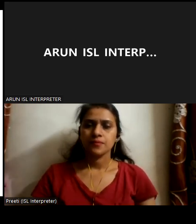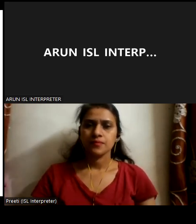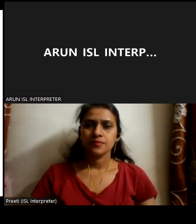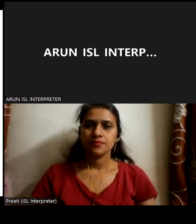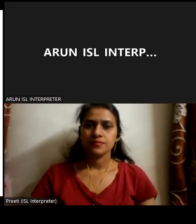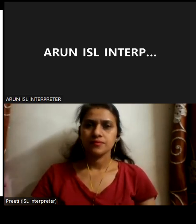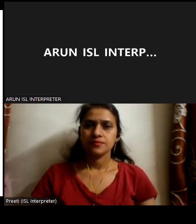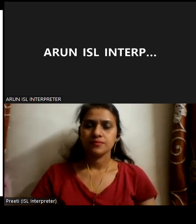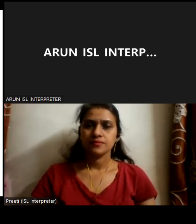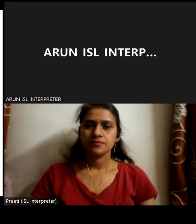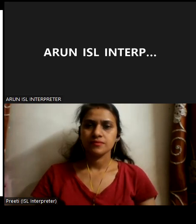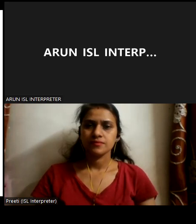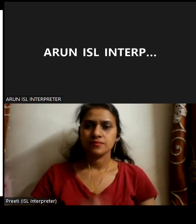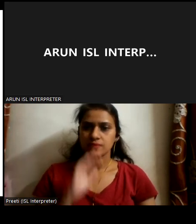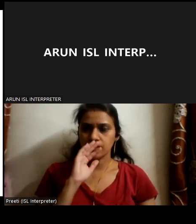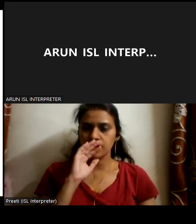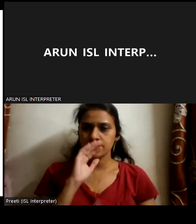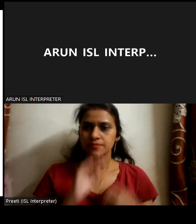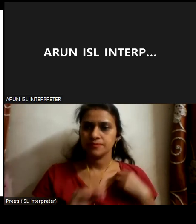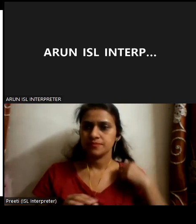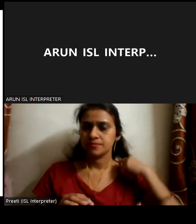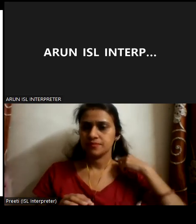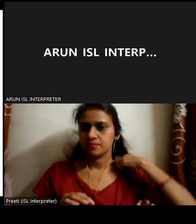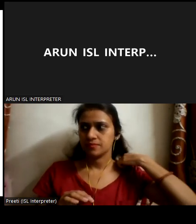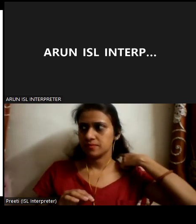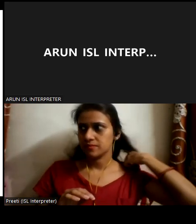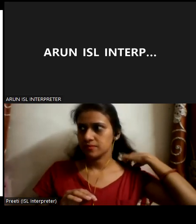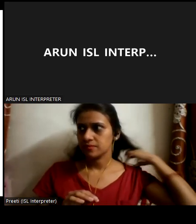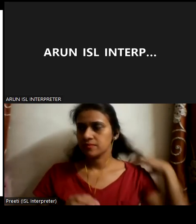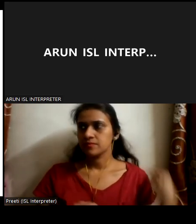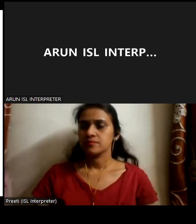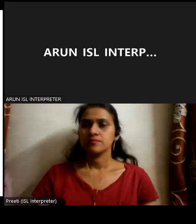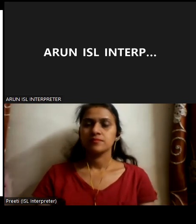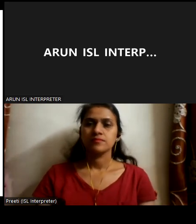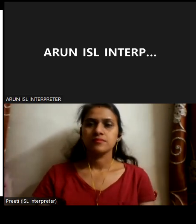शुड वी प्रोसीड अहेड? यस सर, क्लियर. हाँ हाँ, ठीक है.